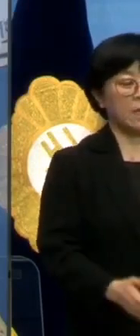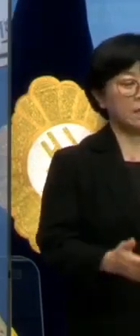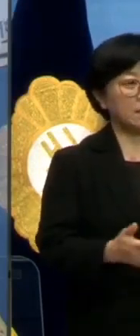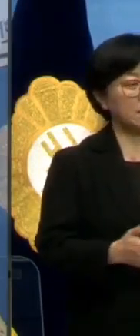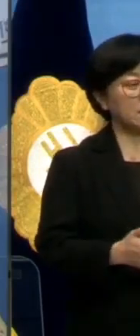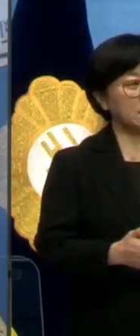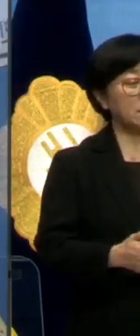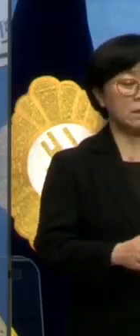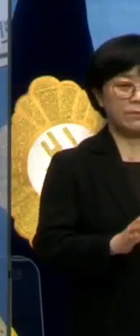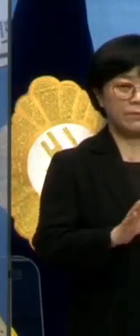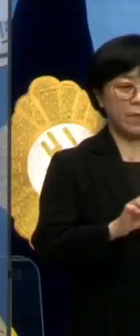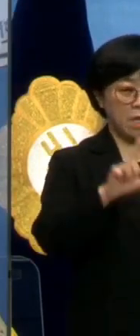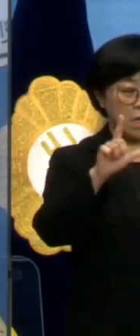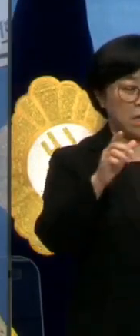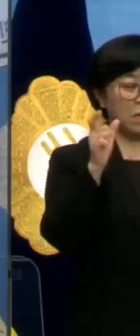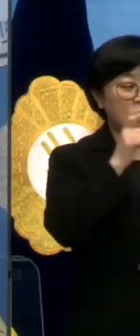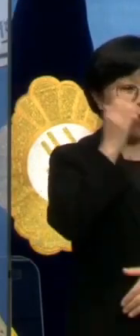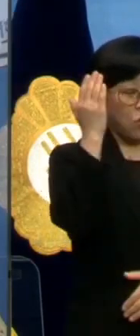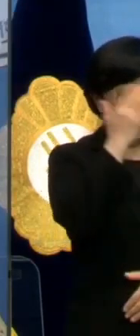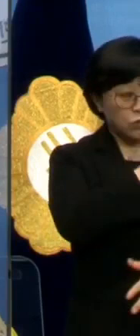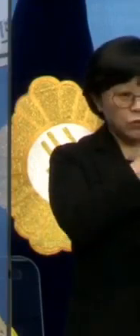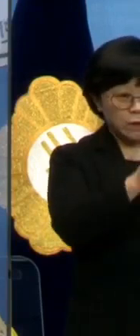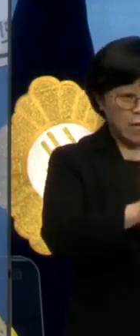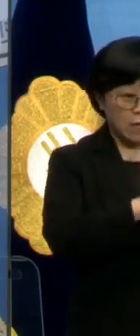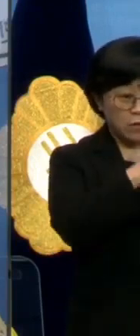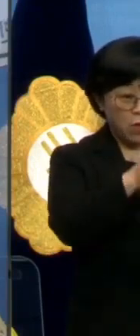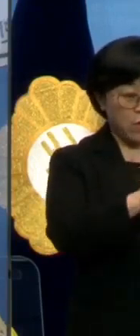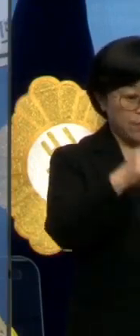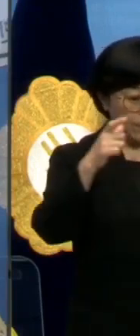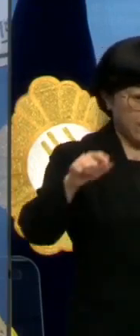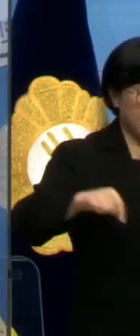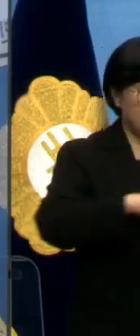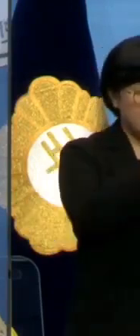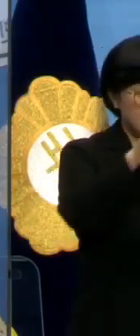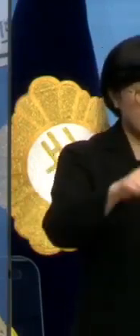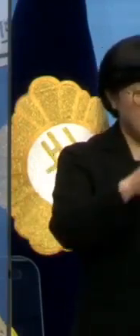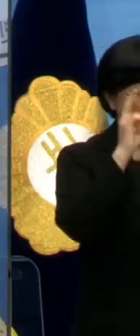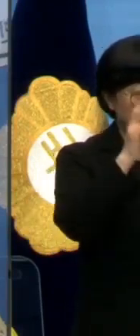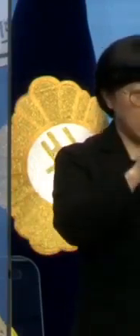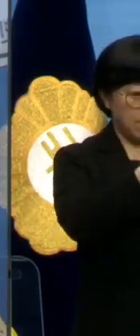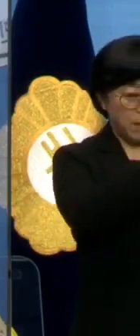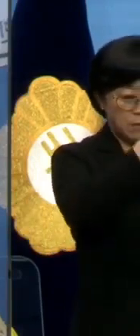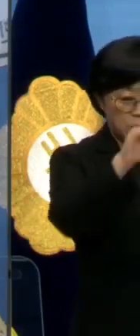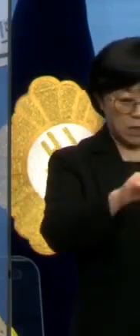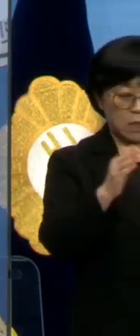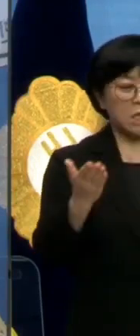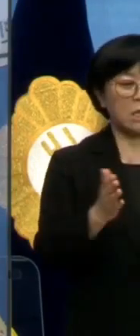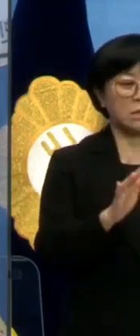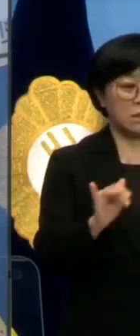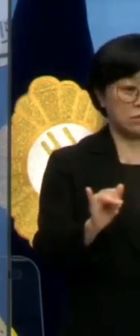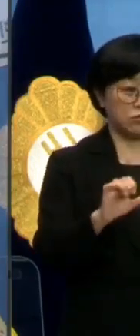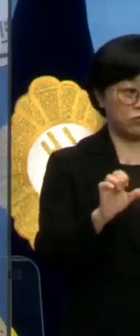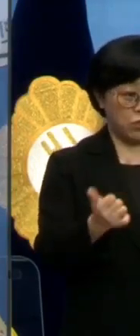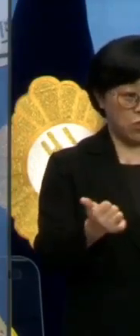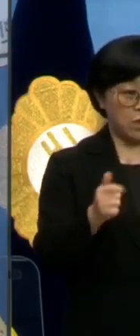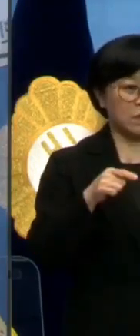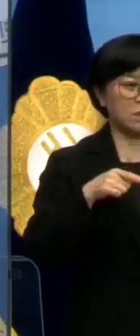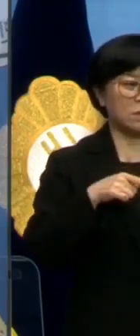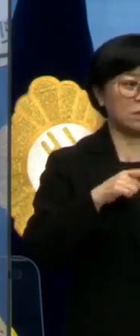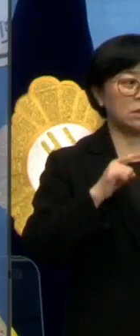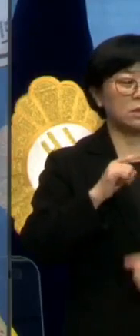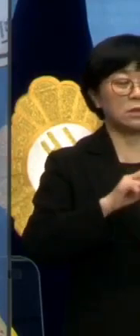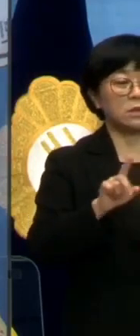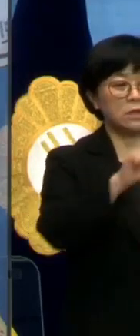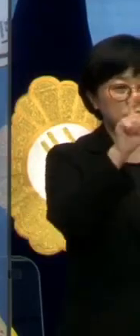11 여수 산업단지 그 otl 하층 업체 노동 차에 축 음이 그 의문을